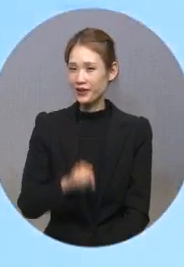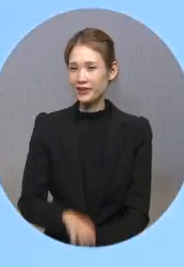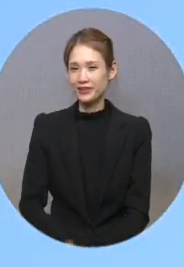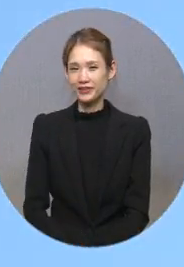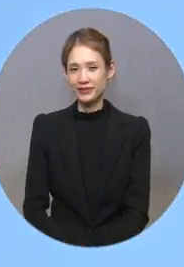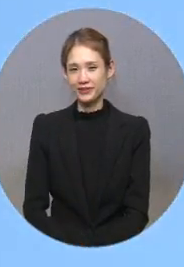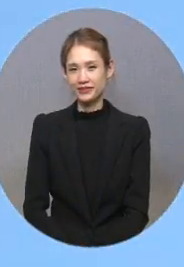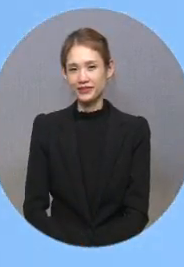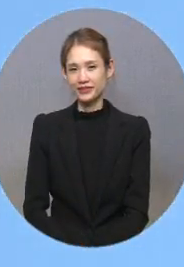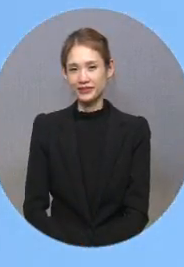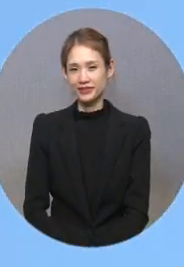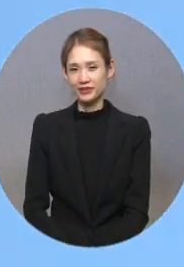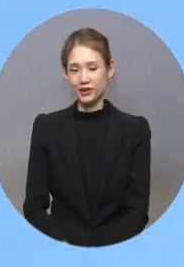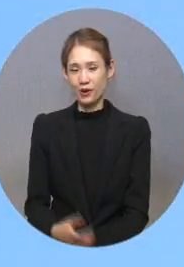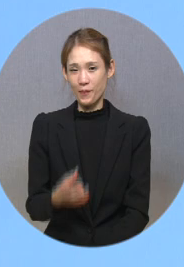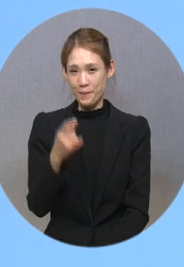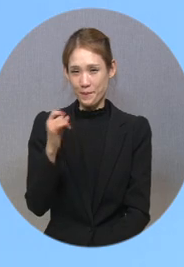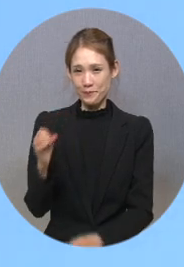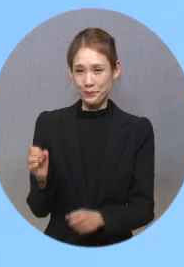와, 바로 쐈다.